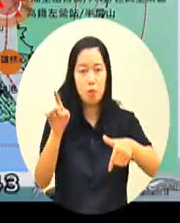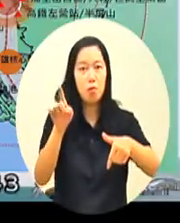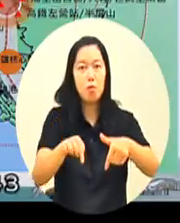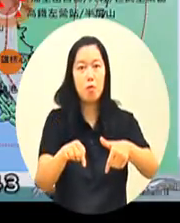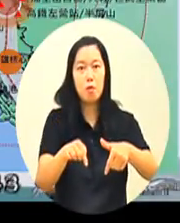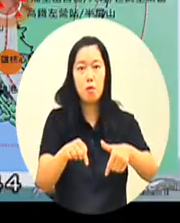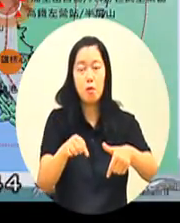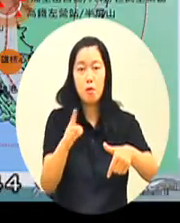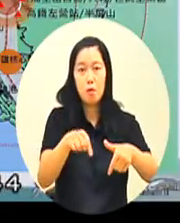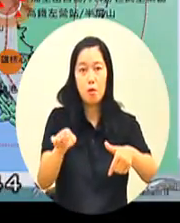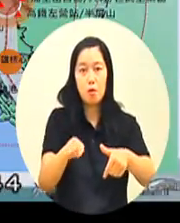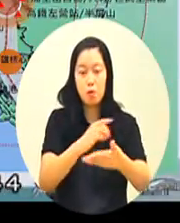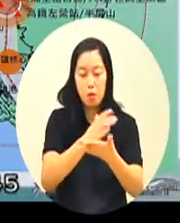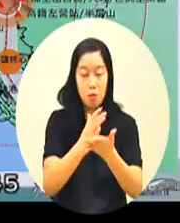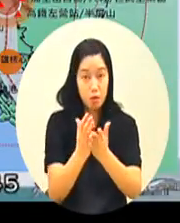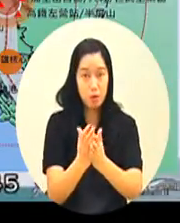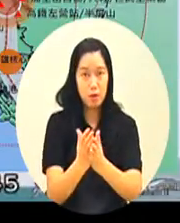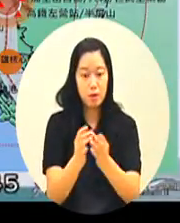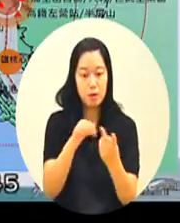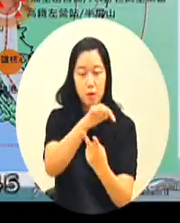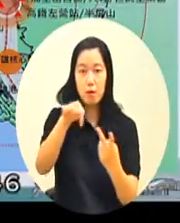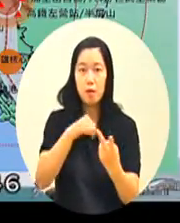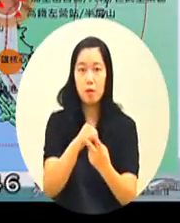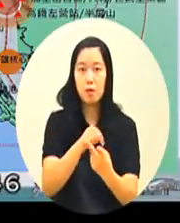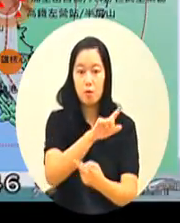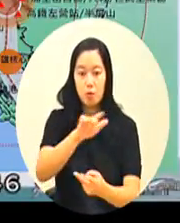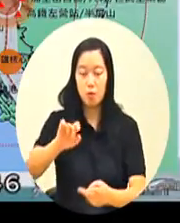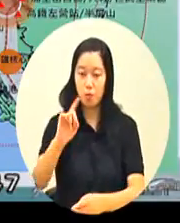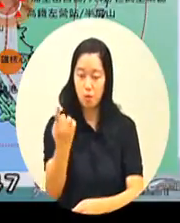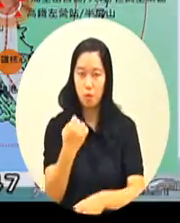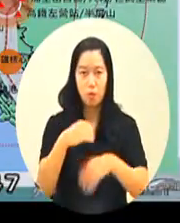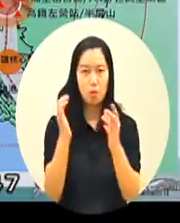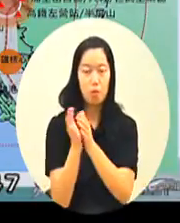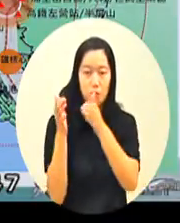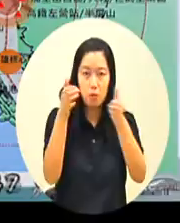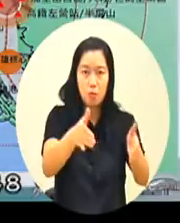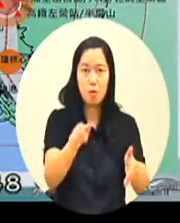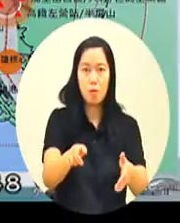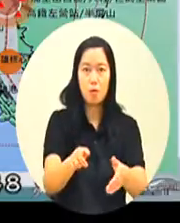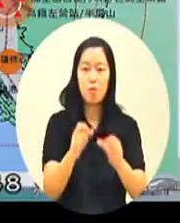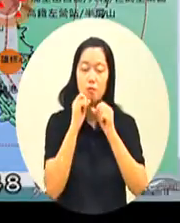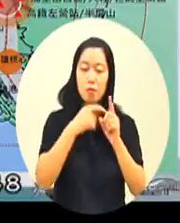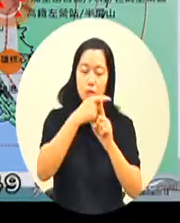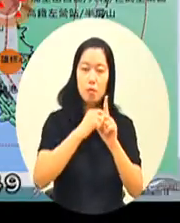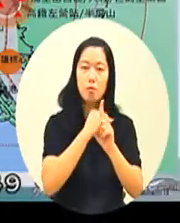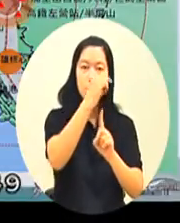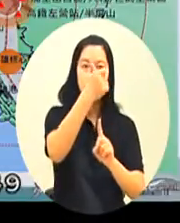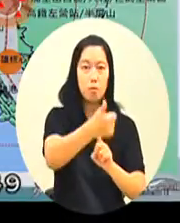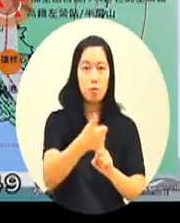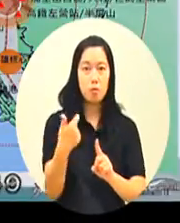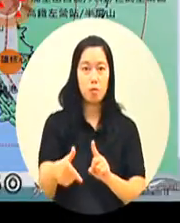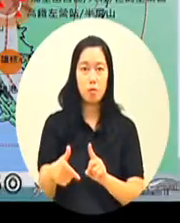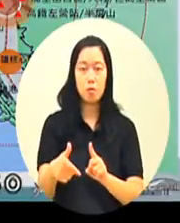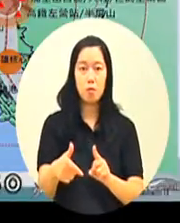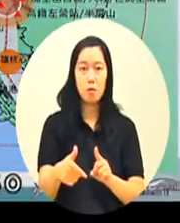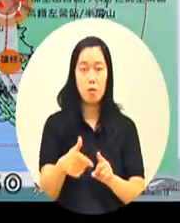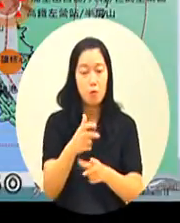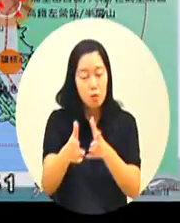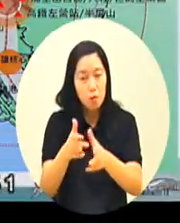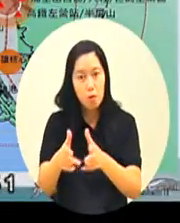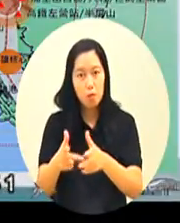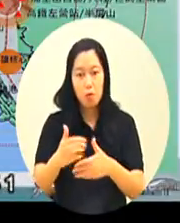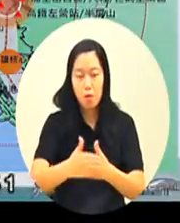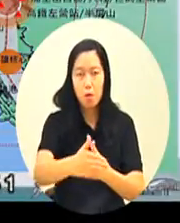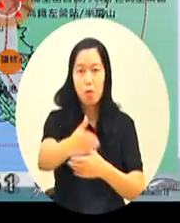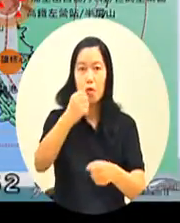产业所提供的。那这两个材料未来都要朝向你的品质更好，生产的过程更环保，以及它可能要